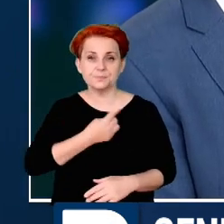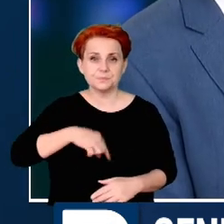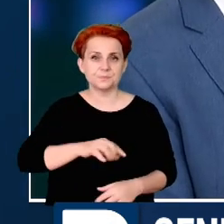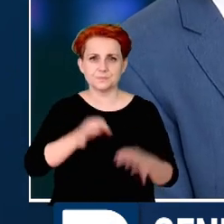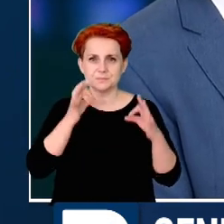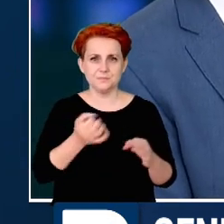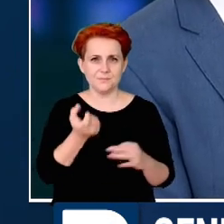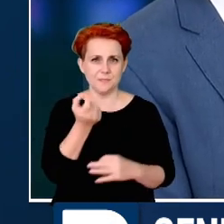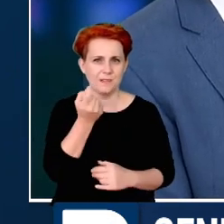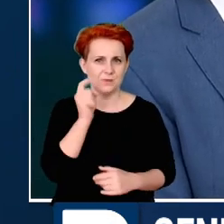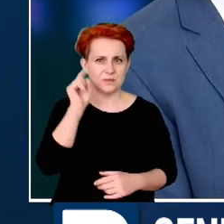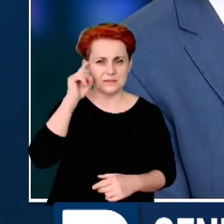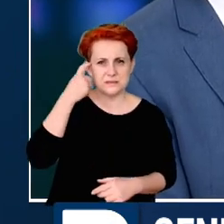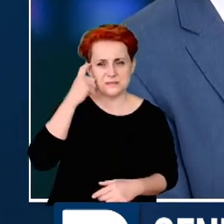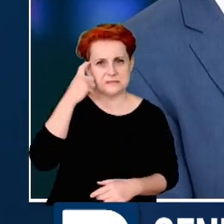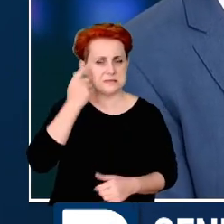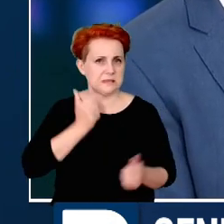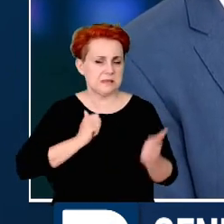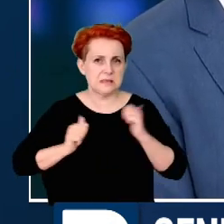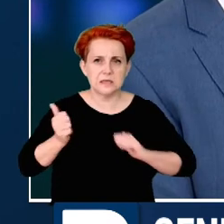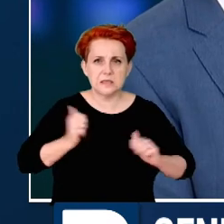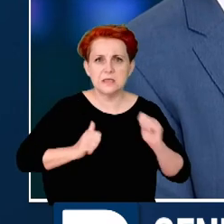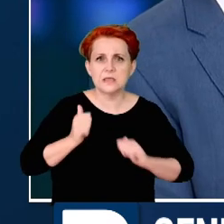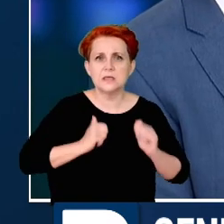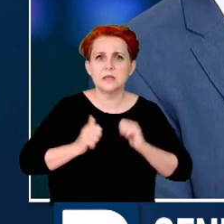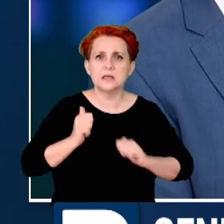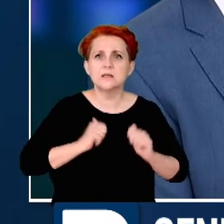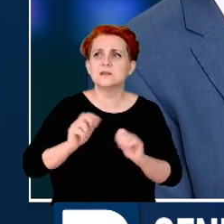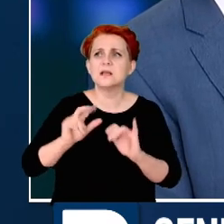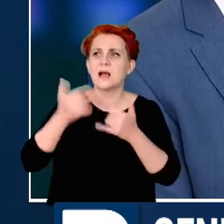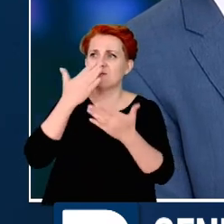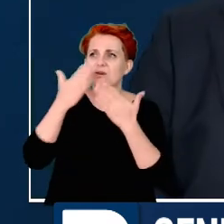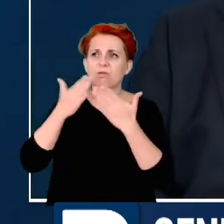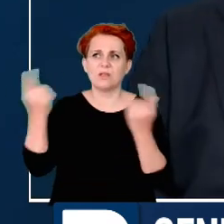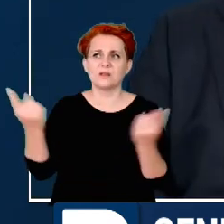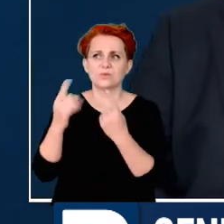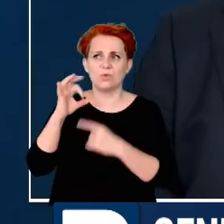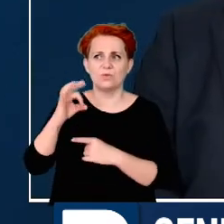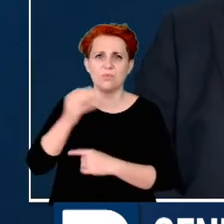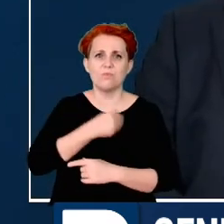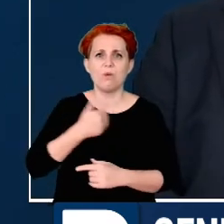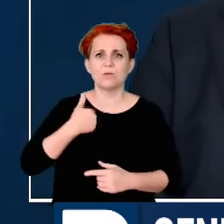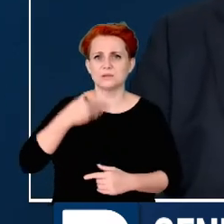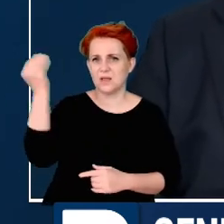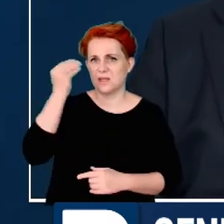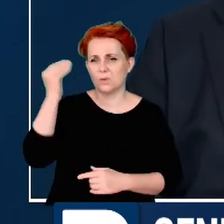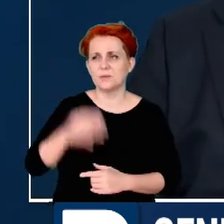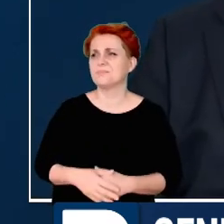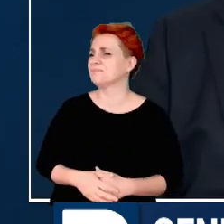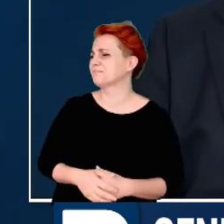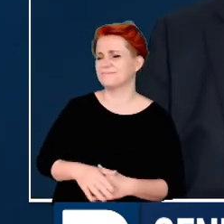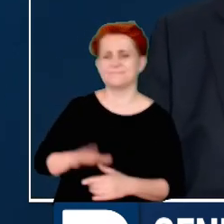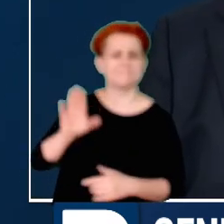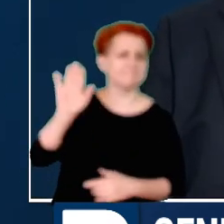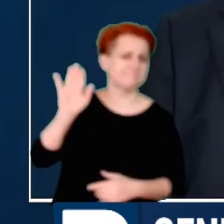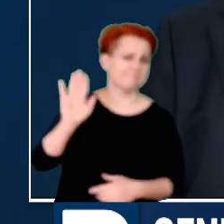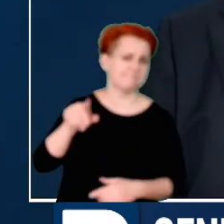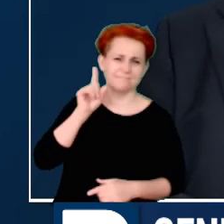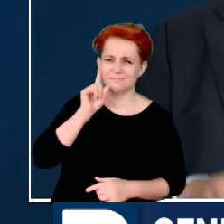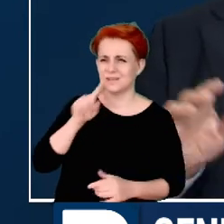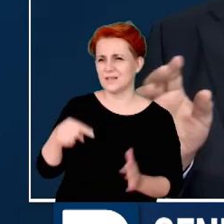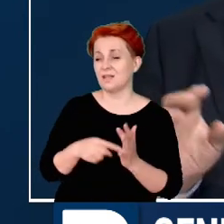zaniepokojeni od pewnego czasu stanem polskiej nauki. Wie pan, ja jestem daleki od tego, żeby w te dywagacje